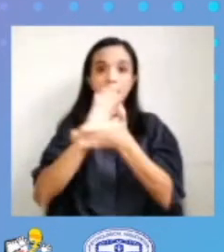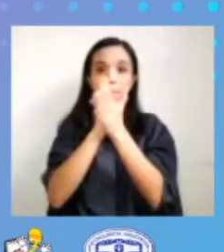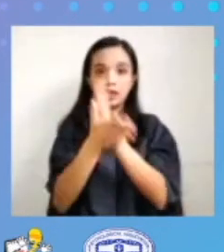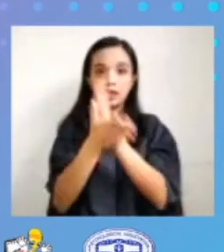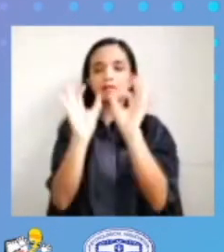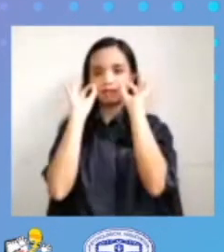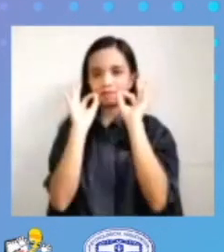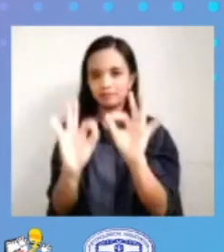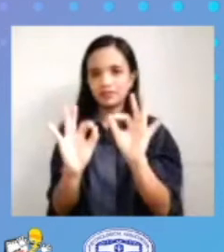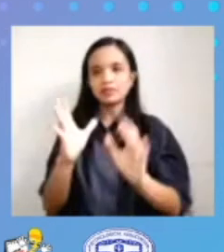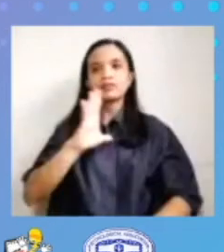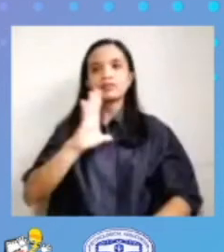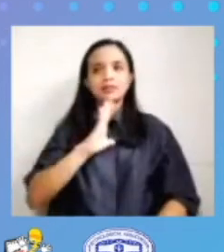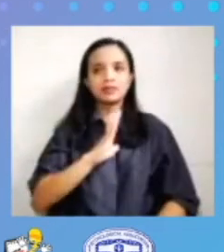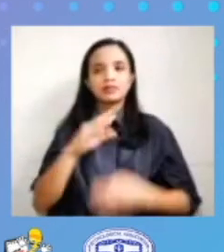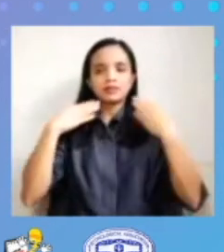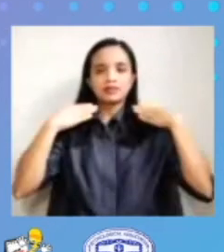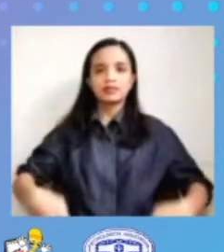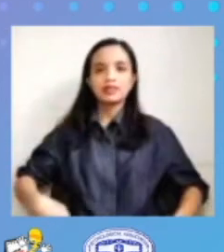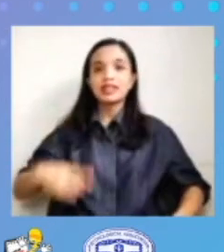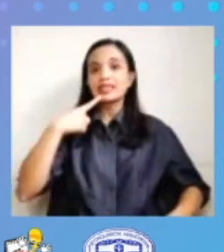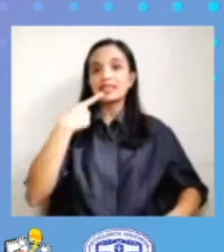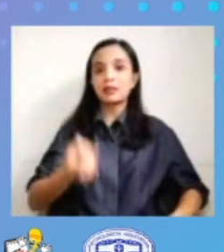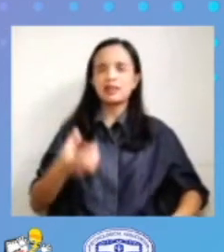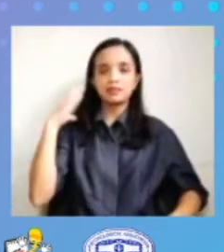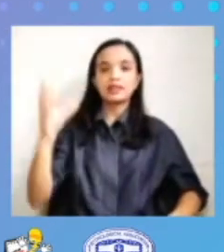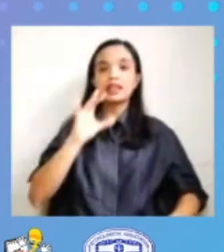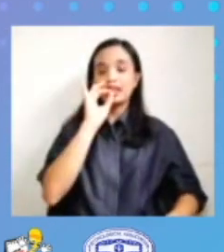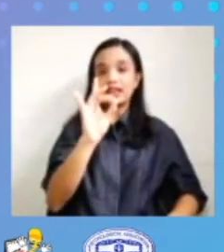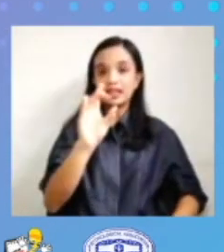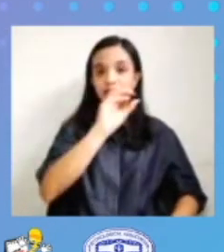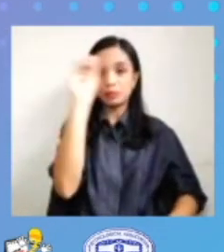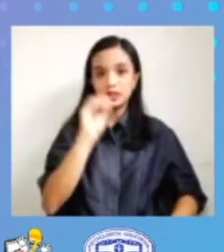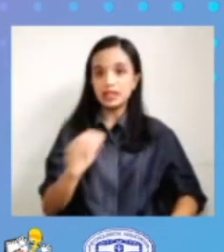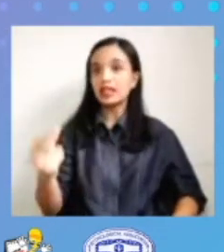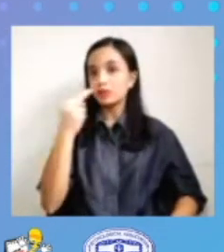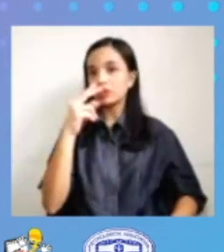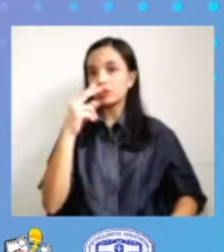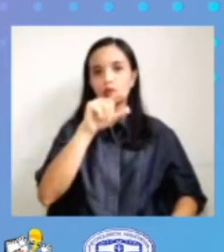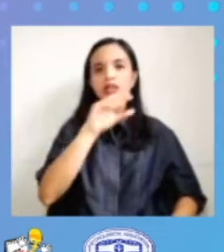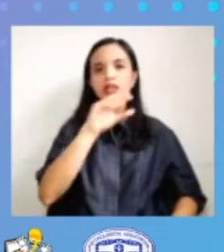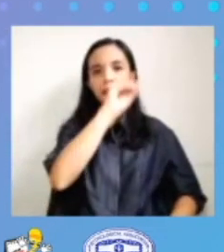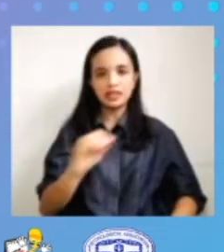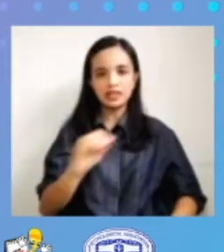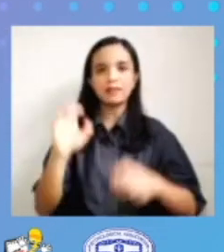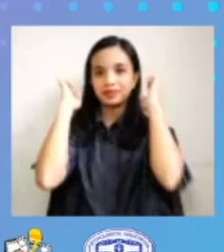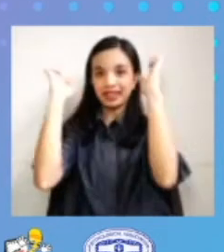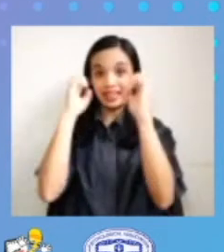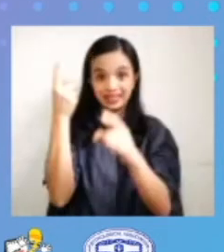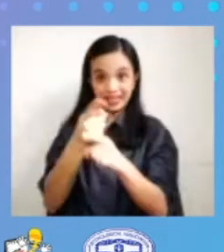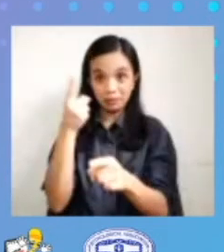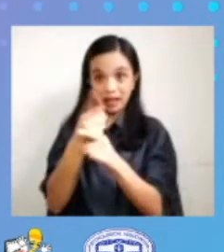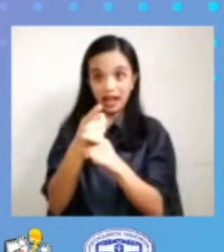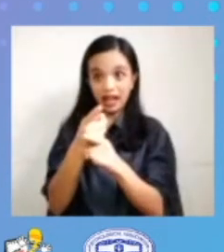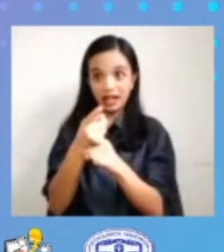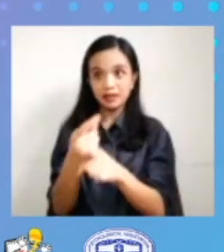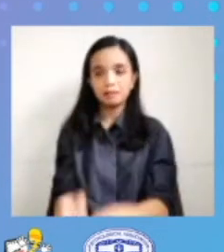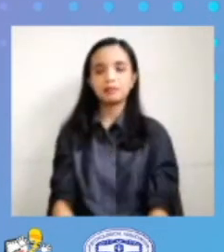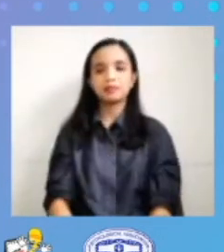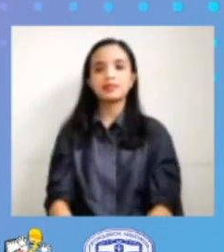gawin, no? Para sa mga nag-suffer ng stroke. Pati yung legs nila, imamassage. Tapos yung toes na